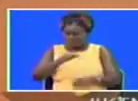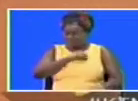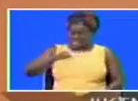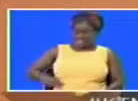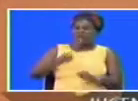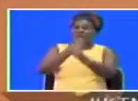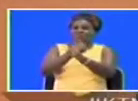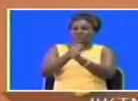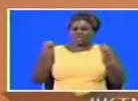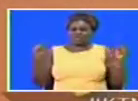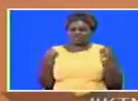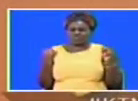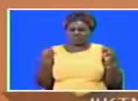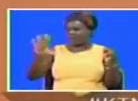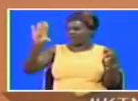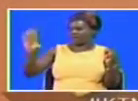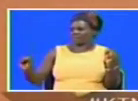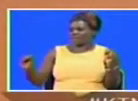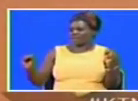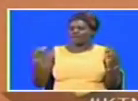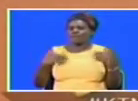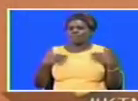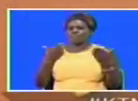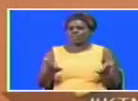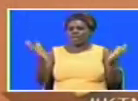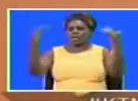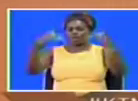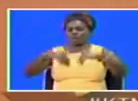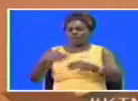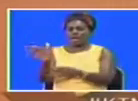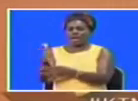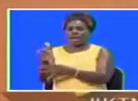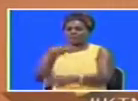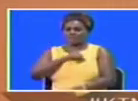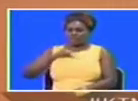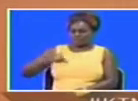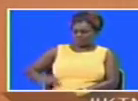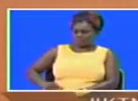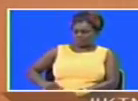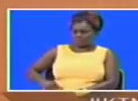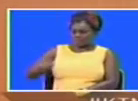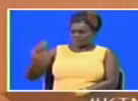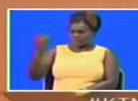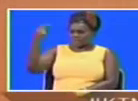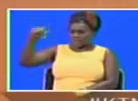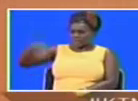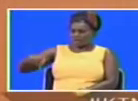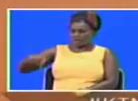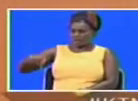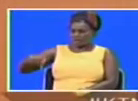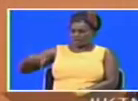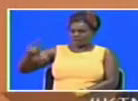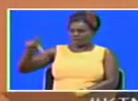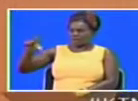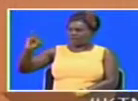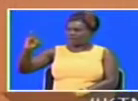kinga ya maradhi hayo barani Afrika. Miongoni mwa waliohudhuria hafla hiyo ni balozi wa Uchina humu nchini Daktari Liu Jiafa.